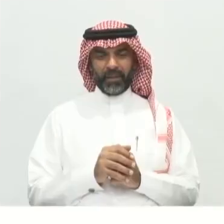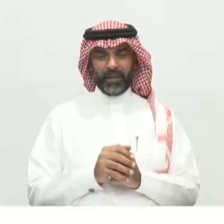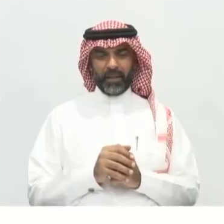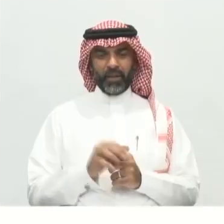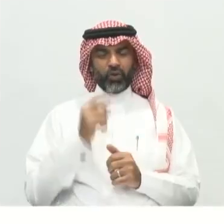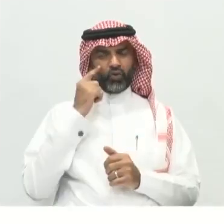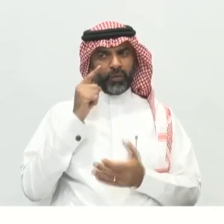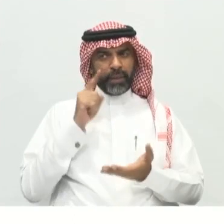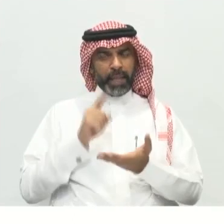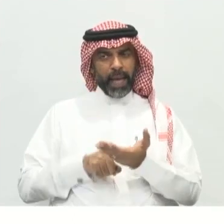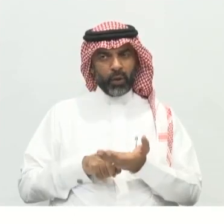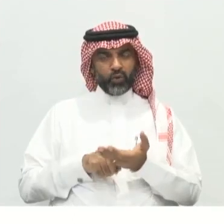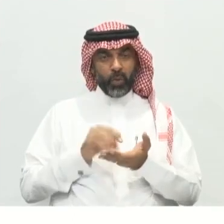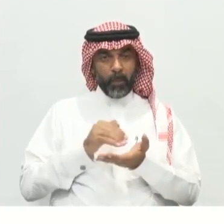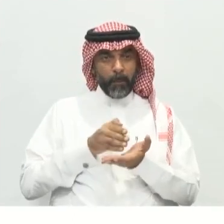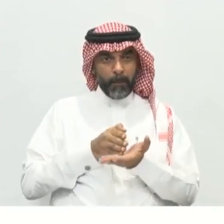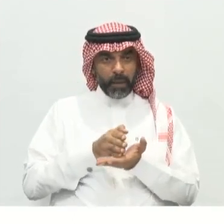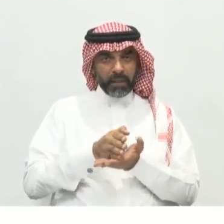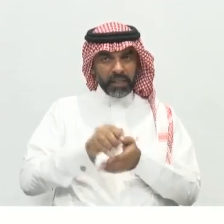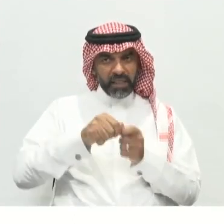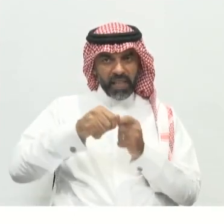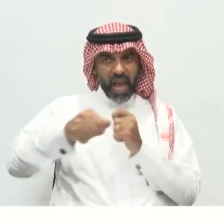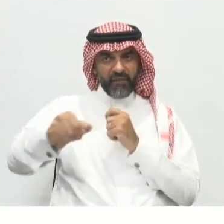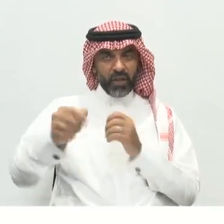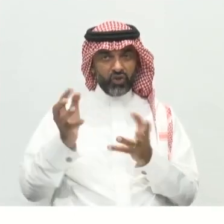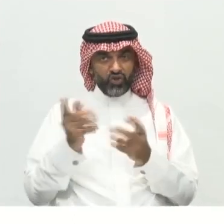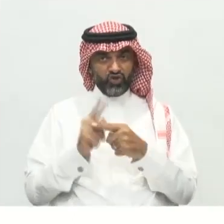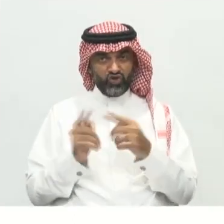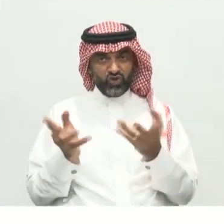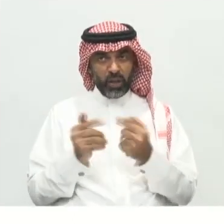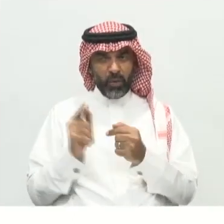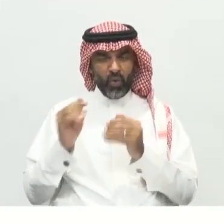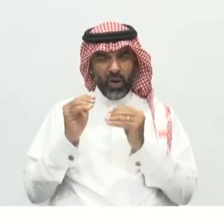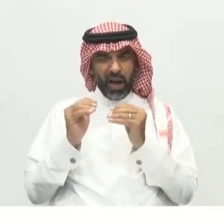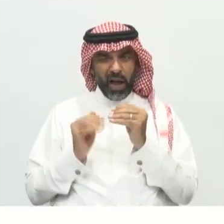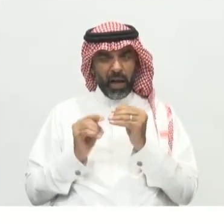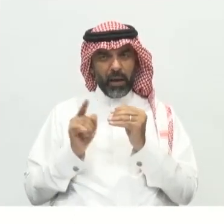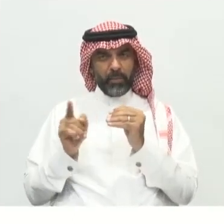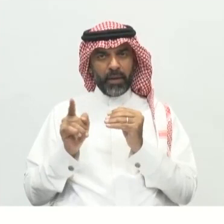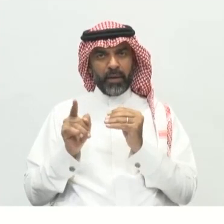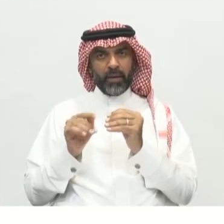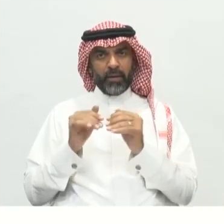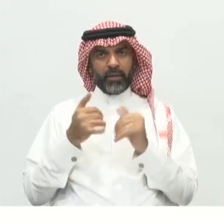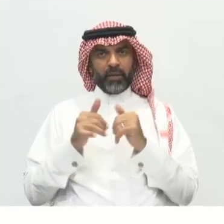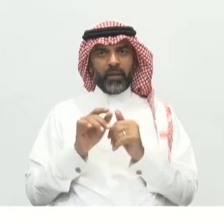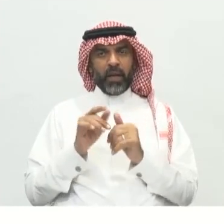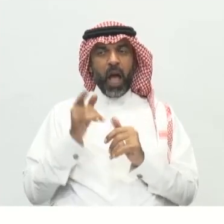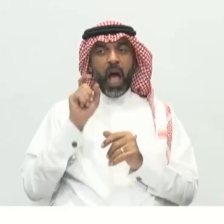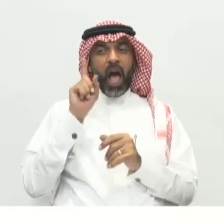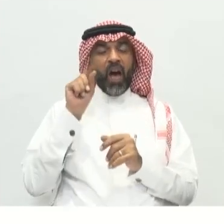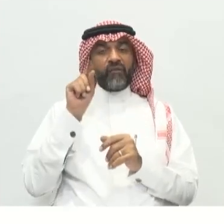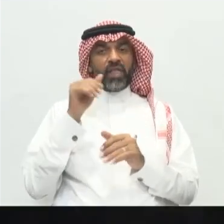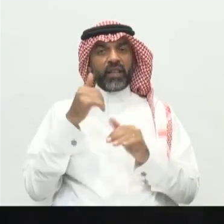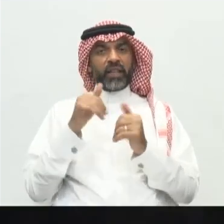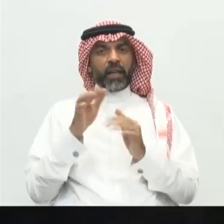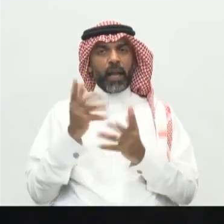بالتاكد من ان المسافه التي قمنا بجمعها هي اقل من البست من افضل طريق وضعناه سابقا افضل طريق وضعناه